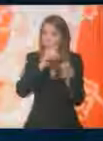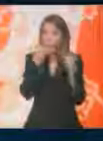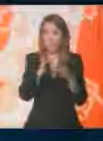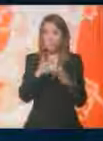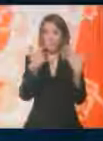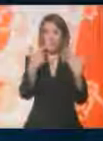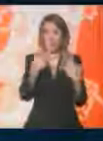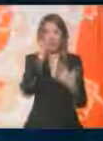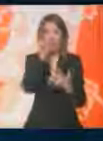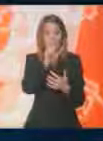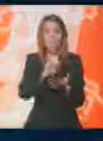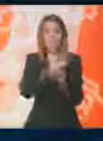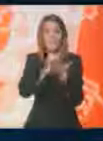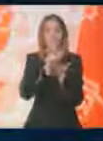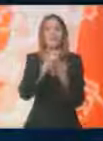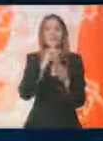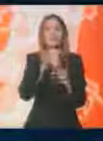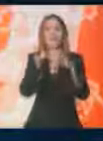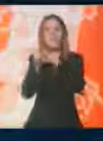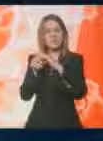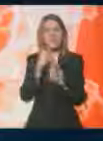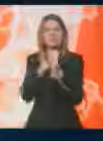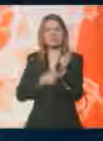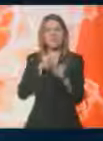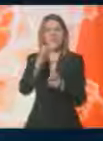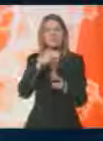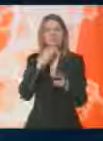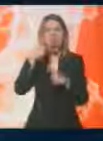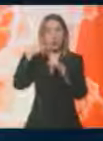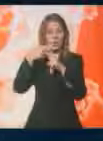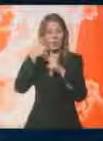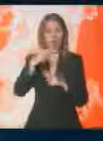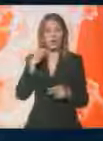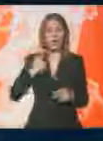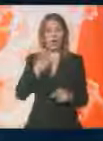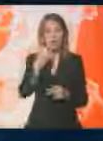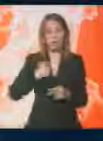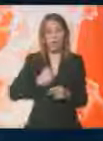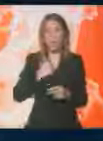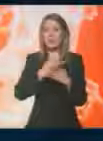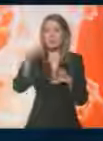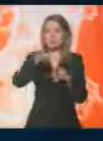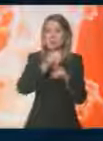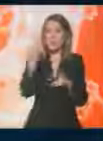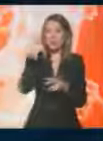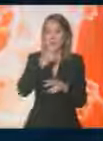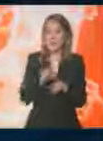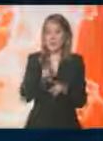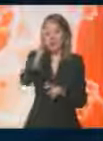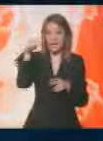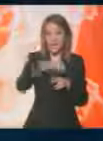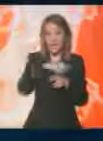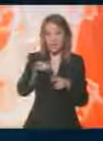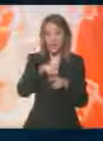70 stanara ove zgrade biće privremeno smešteni u hotelu Železničar u Vrnjačkoj banji, dok ovaj objekat ne bude doveden u prvobitno stanje. Ono